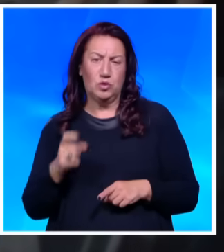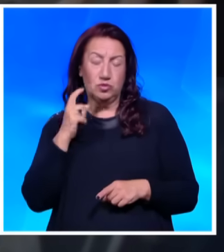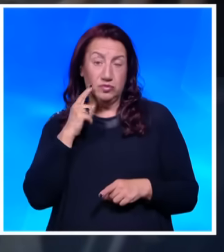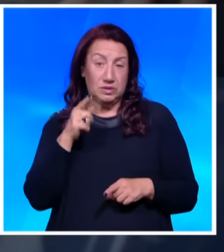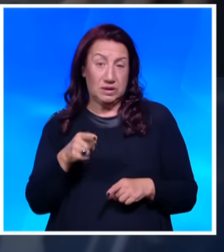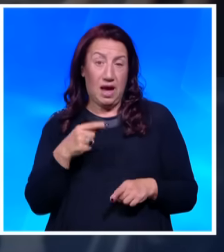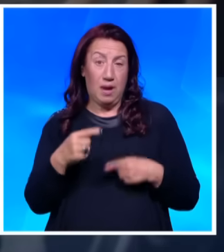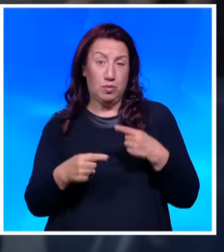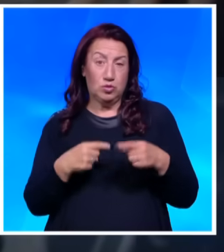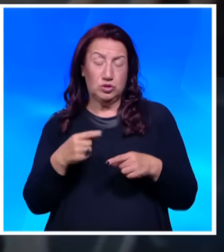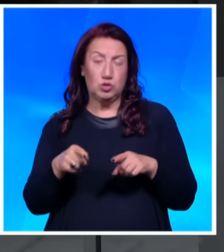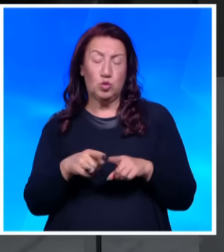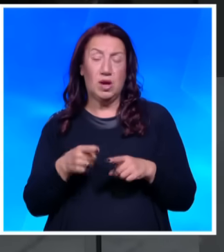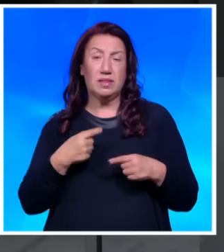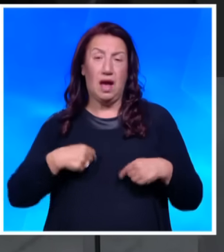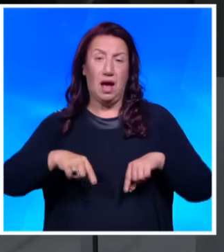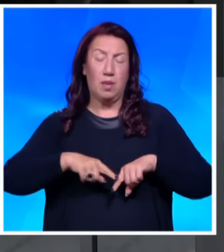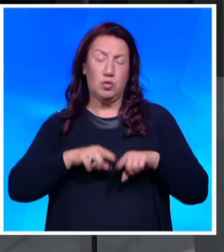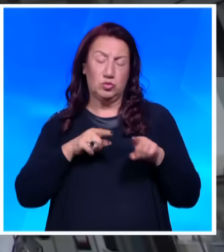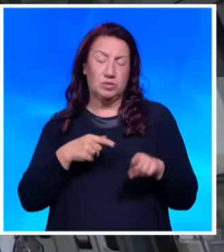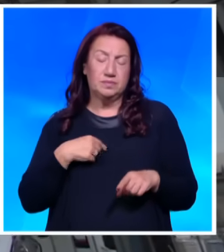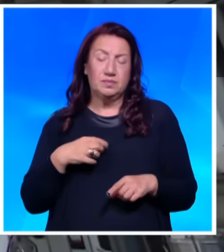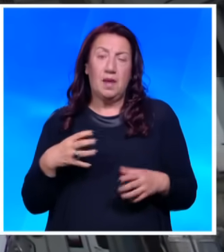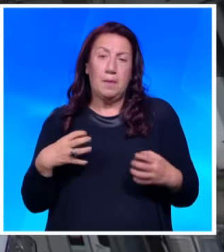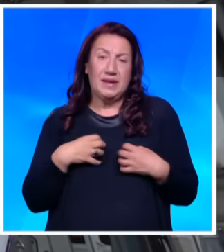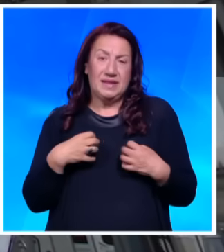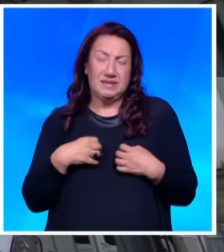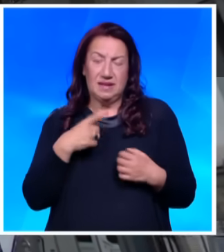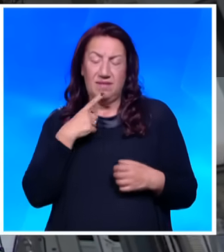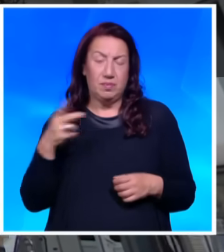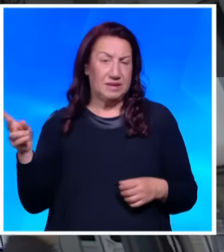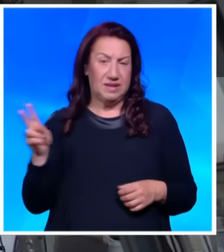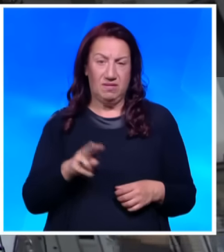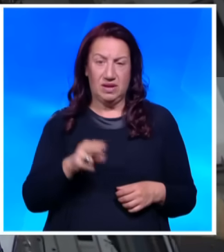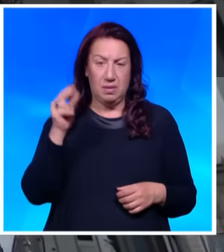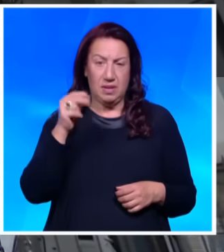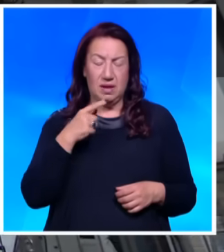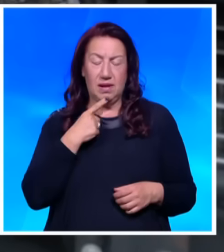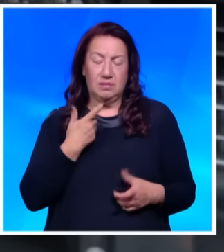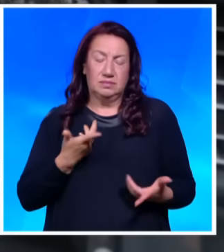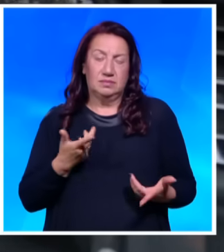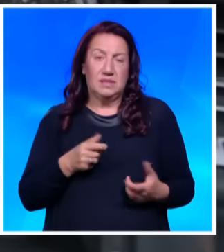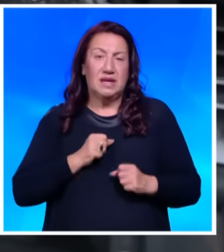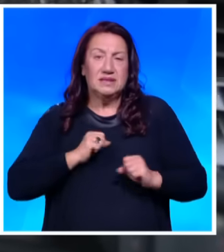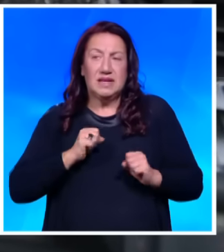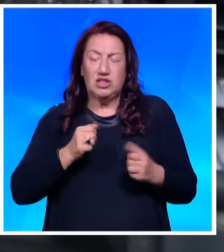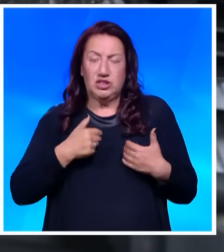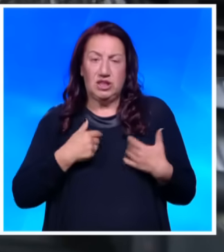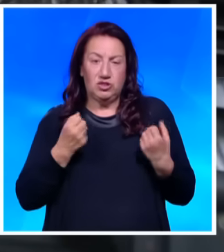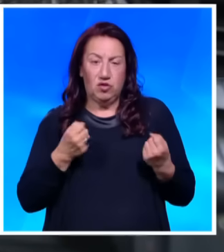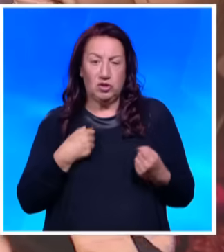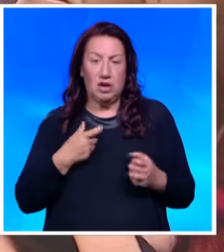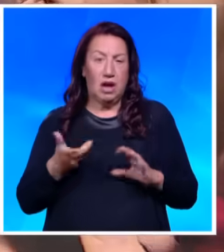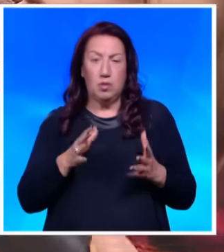аз се опасявам да се върна в България. Даже аз чувствам да страшам за живота си. Ако се върна, сигурно ще ме арестуват. Веднага какво случва с мен в ареста,